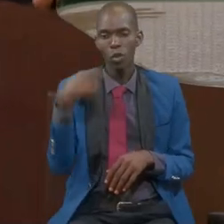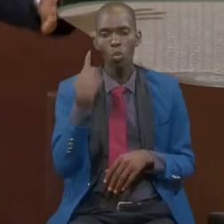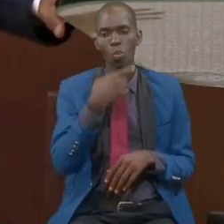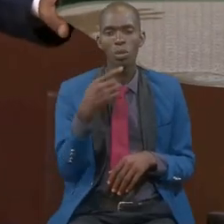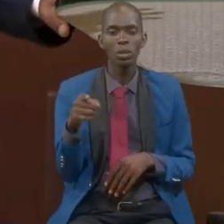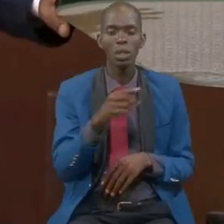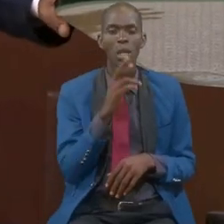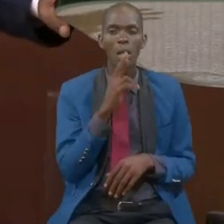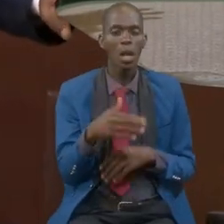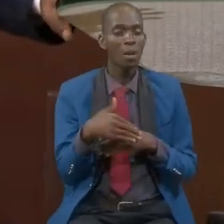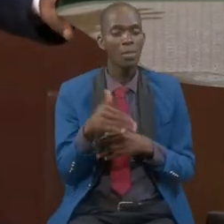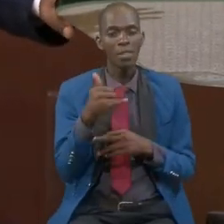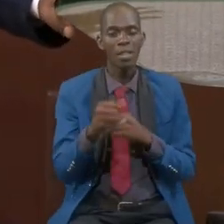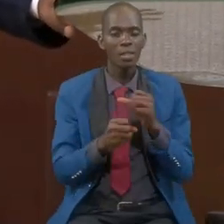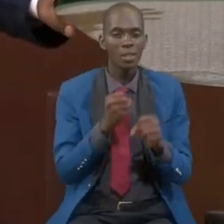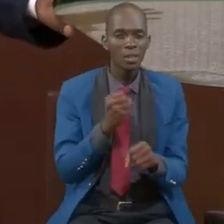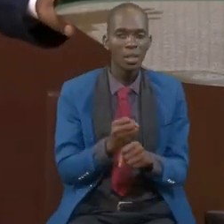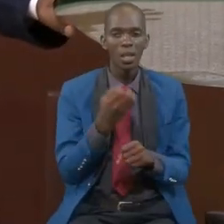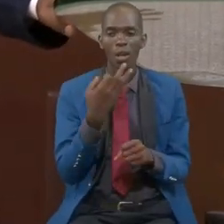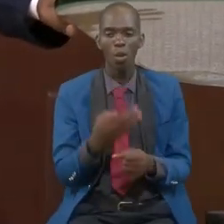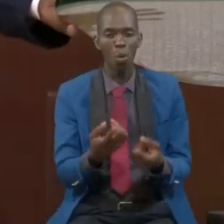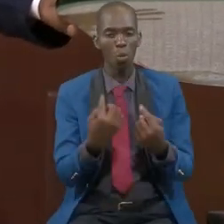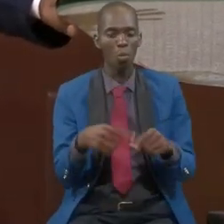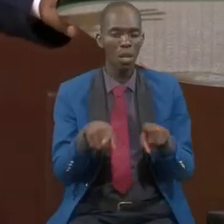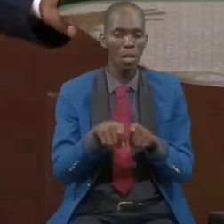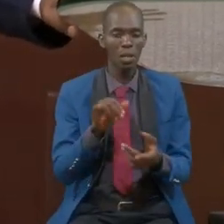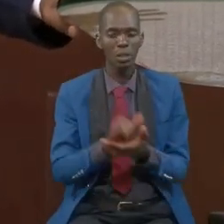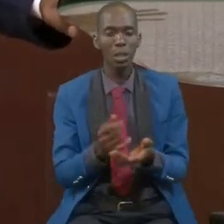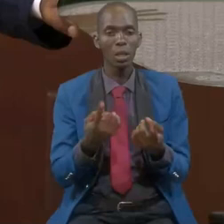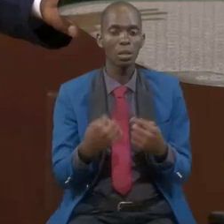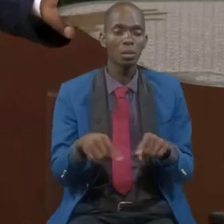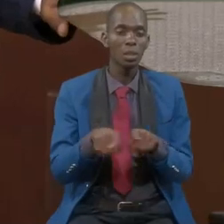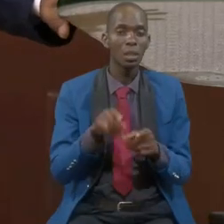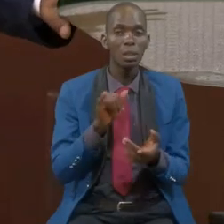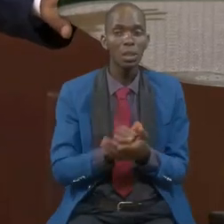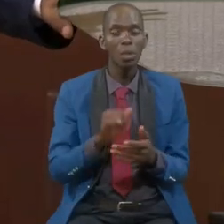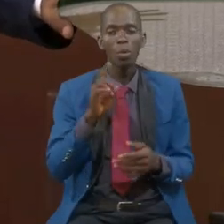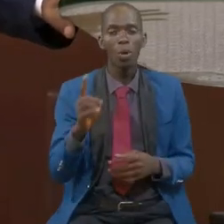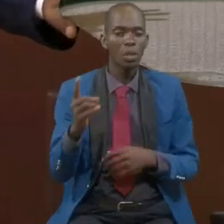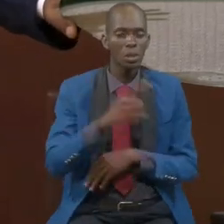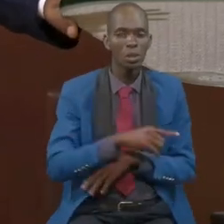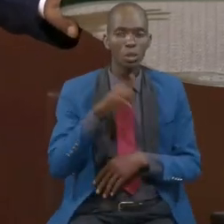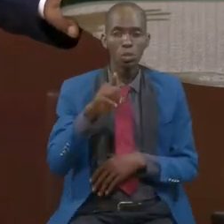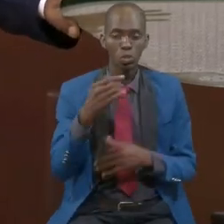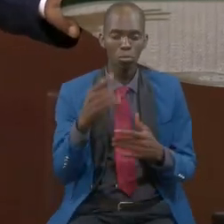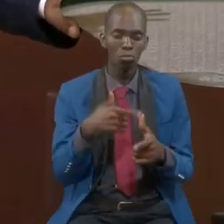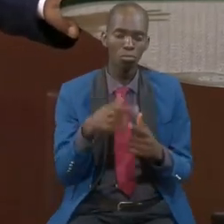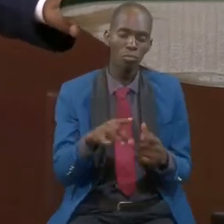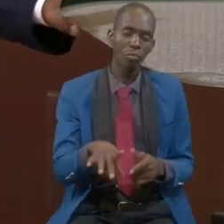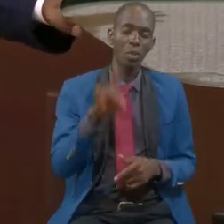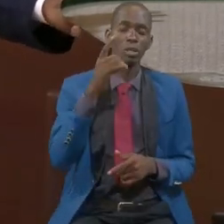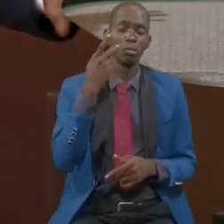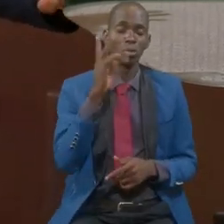la parole, ils oublient qui ils sont. Après 10 ans de venir comme ça, et un jour, vous allez